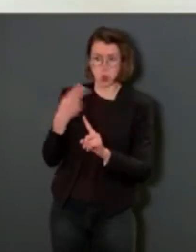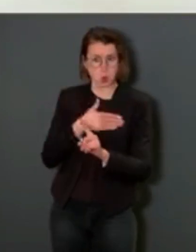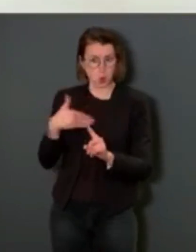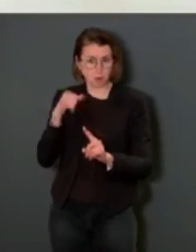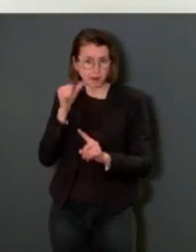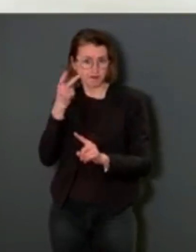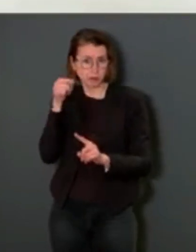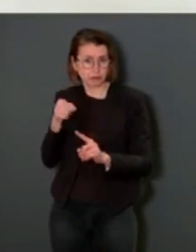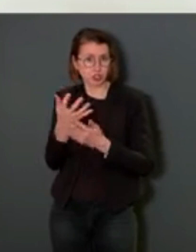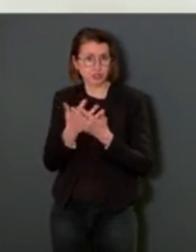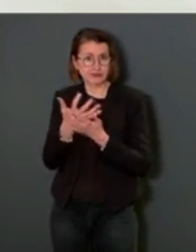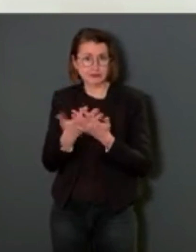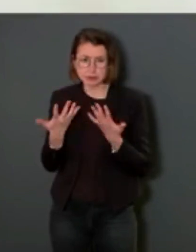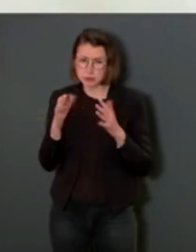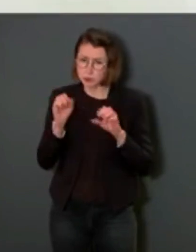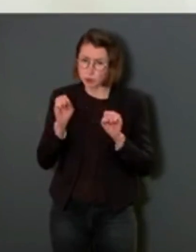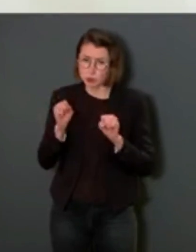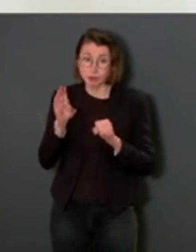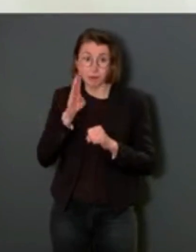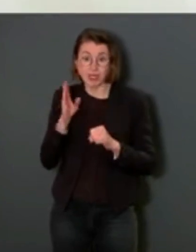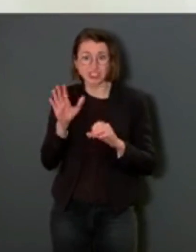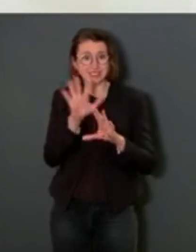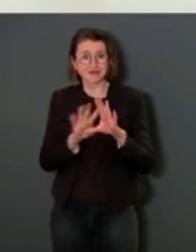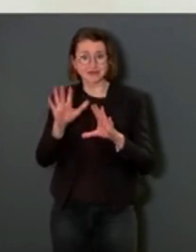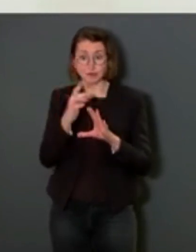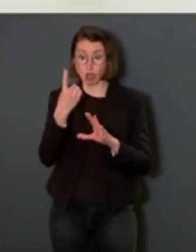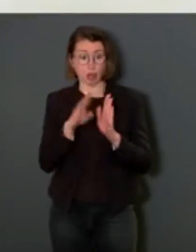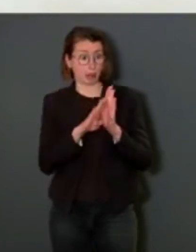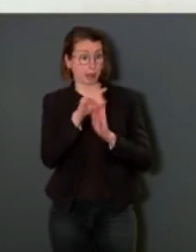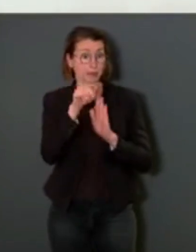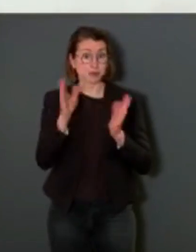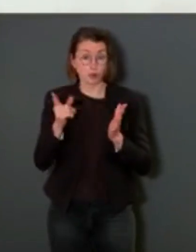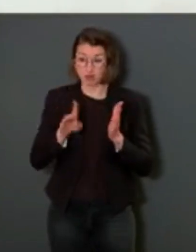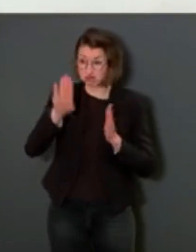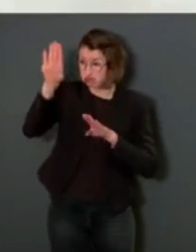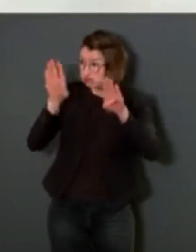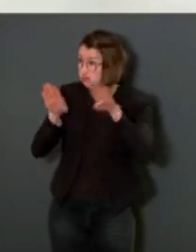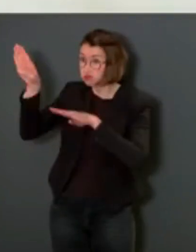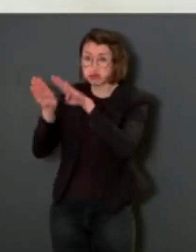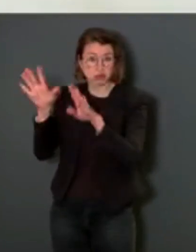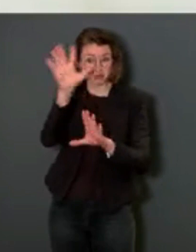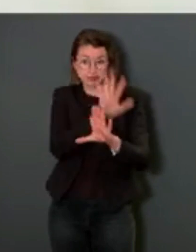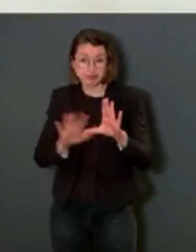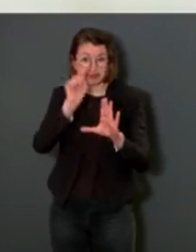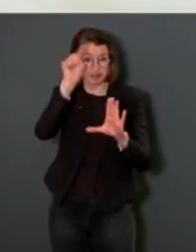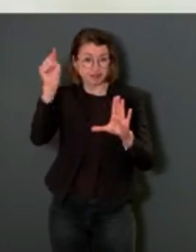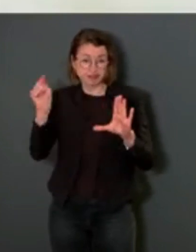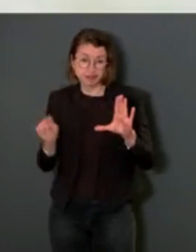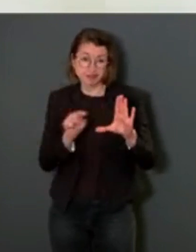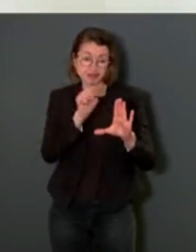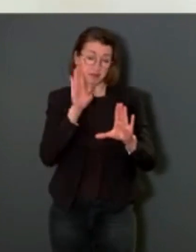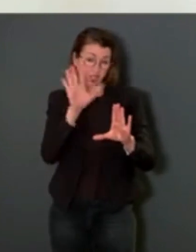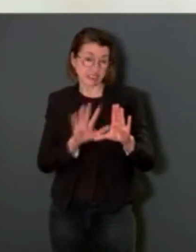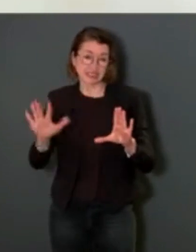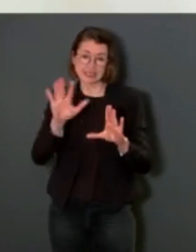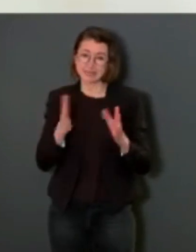elle se réalise partout dans le pays. Ce n'est pas spécifiquement un endroit ou un hôpital. Et cette augmentation nous